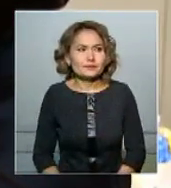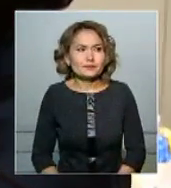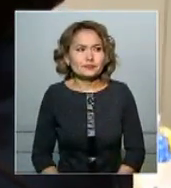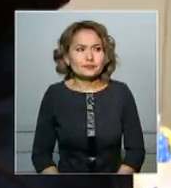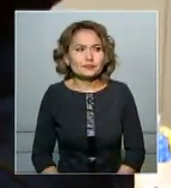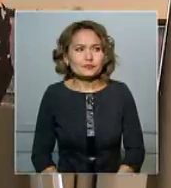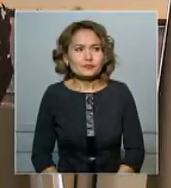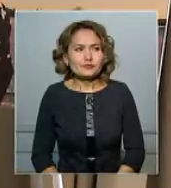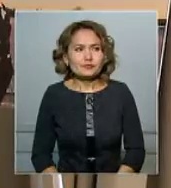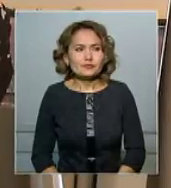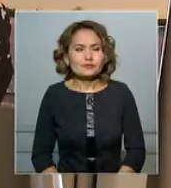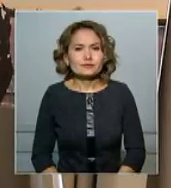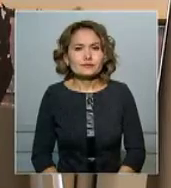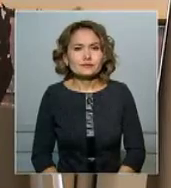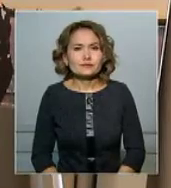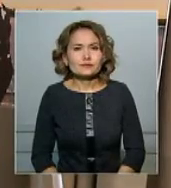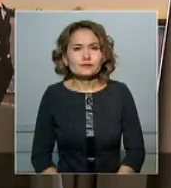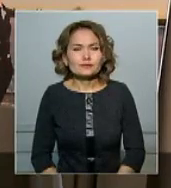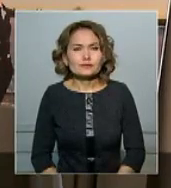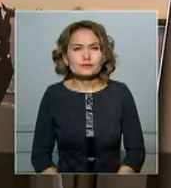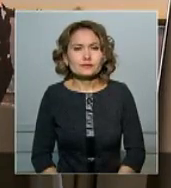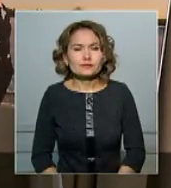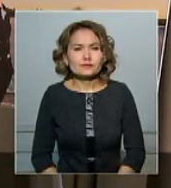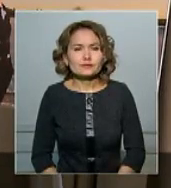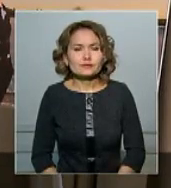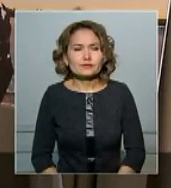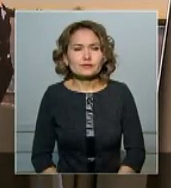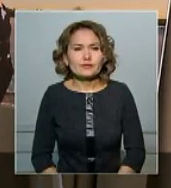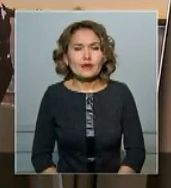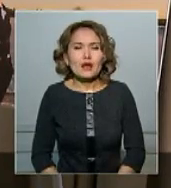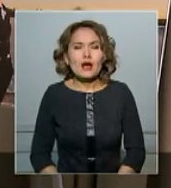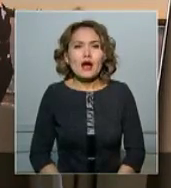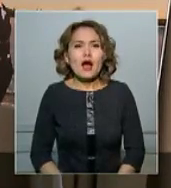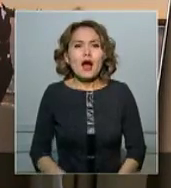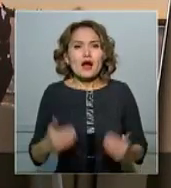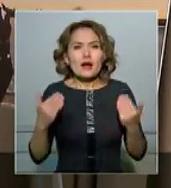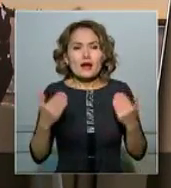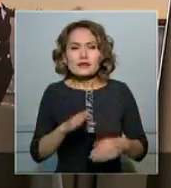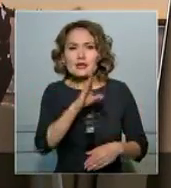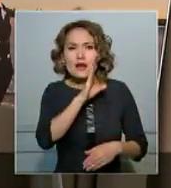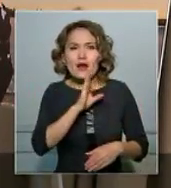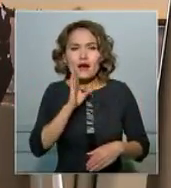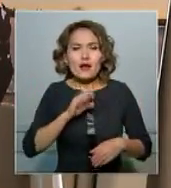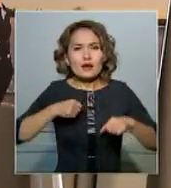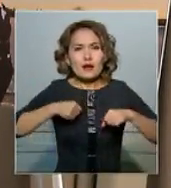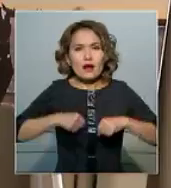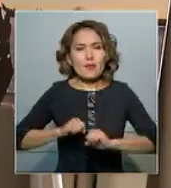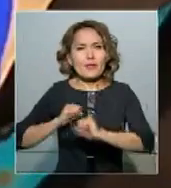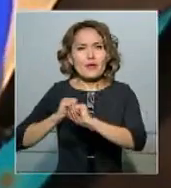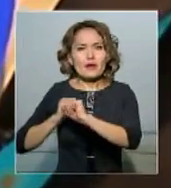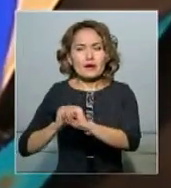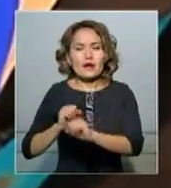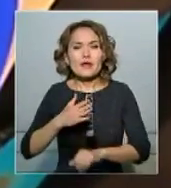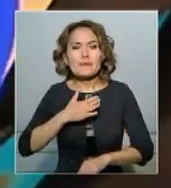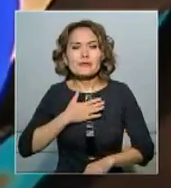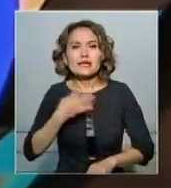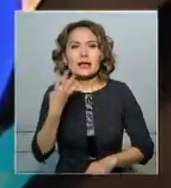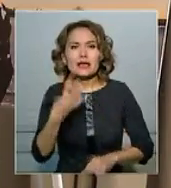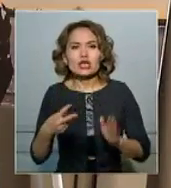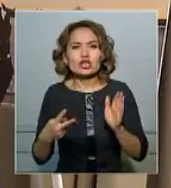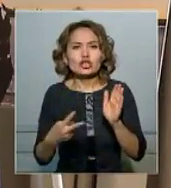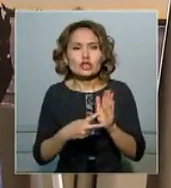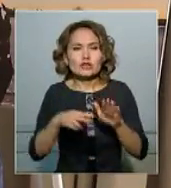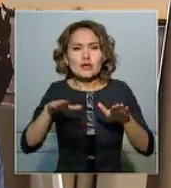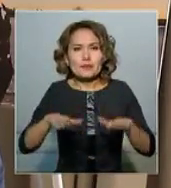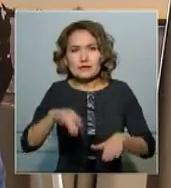в гендерном рейтинге среди 146 стран. Гендерлік рейтинг бойынша біз 146 елдің ішінде 47-ші орында тұрмыз. Бұл